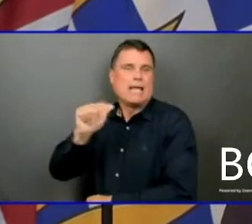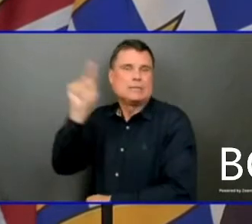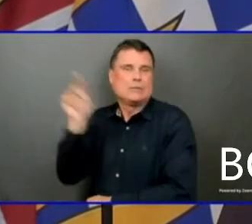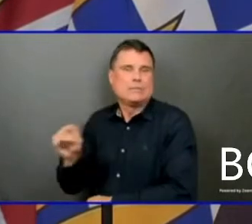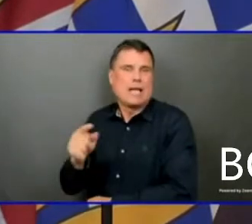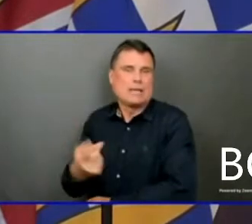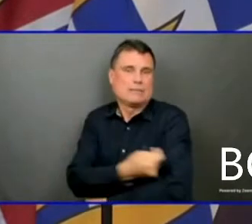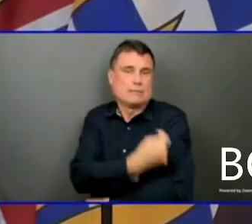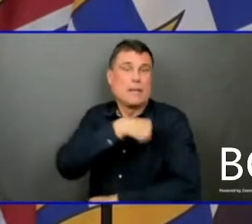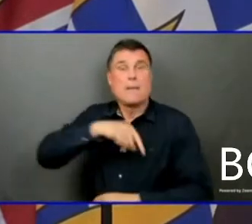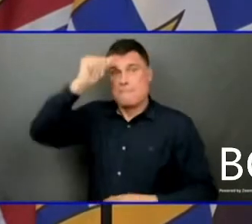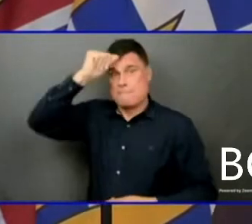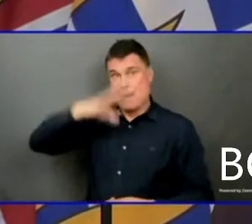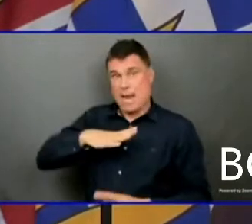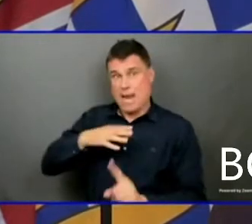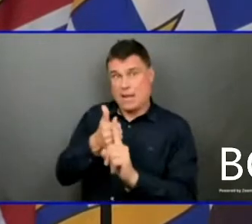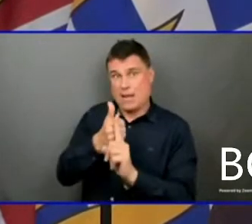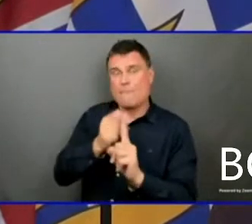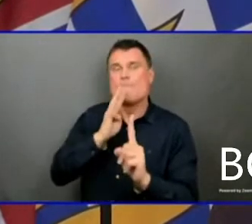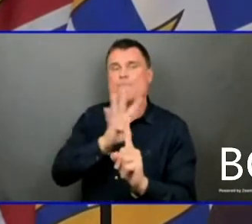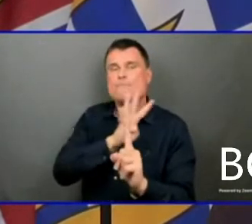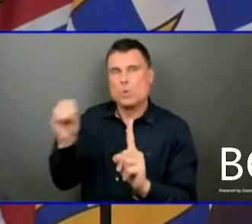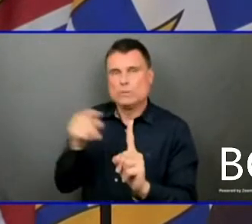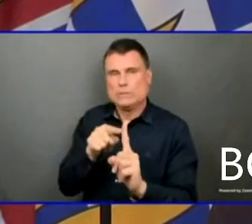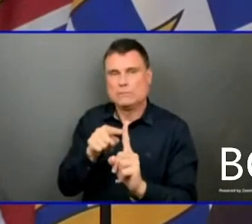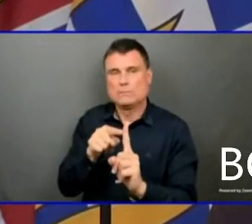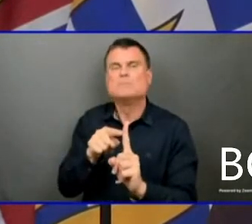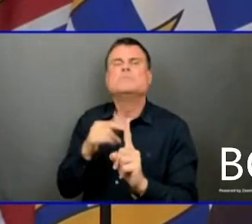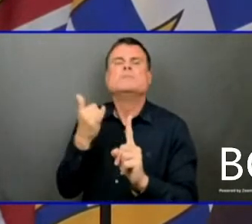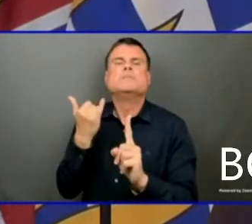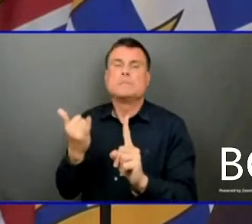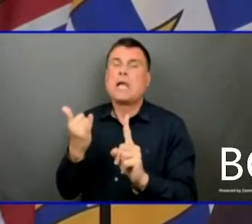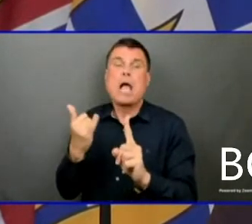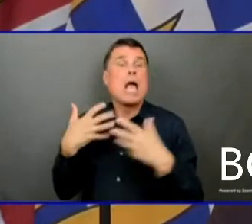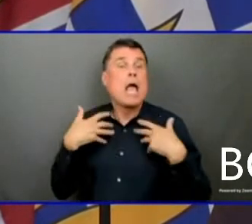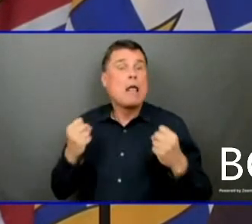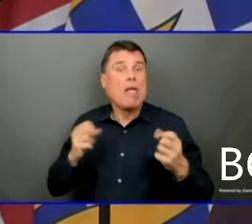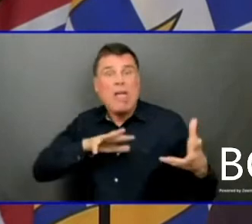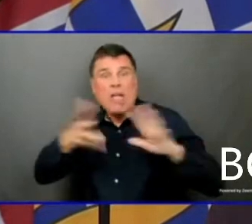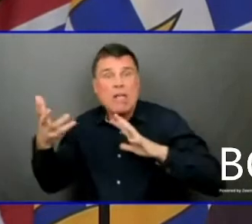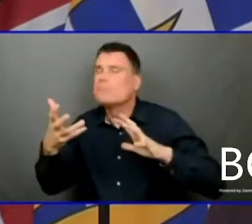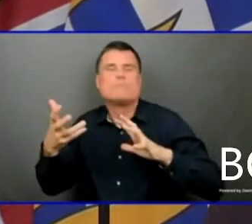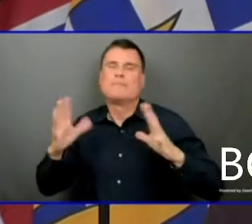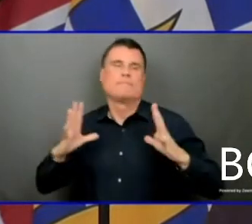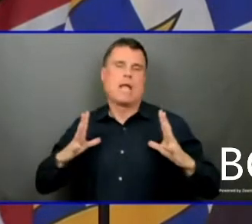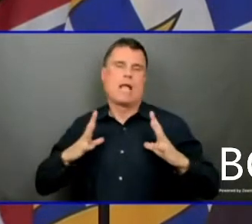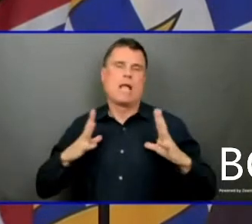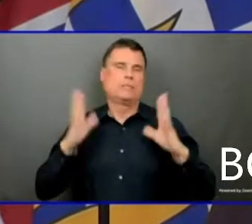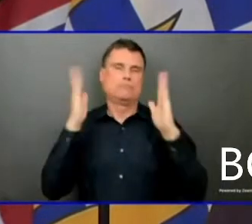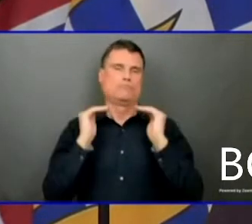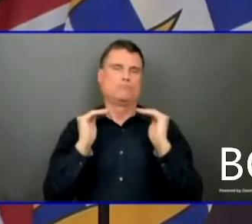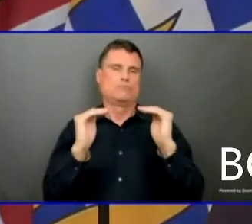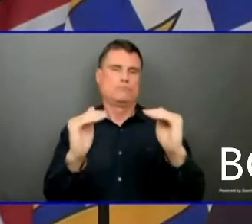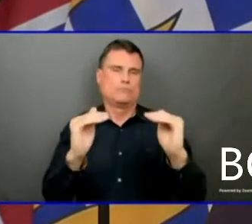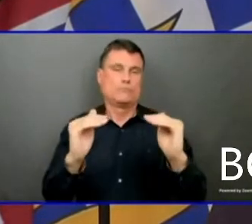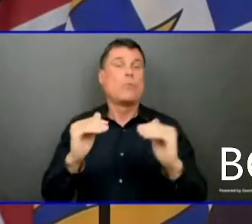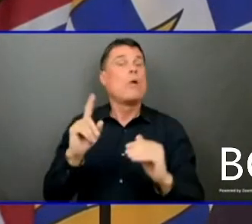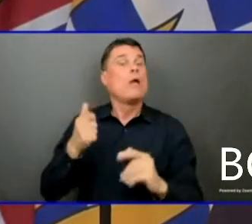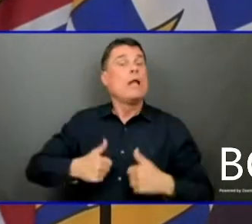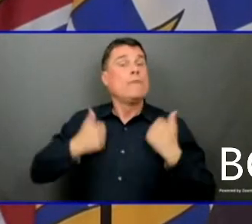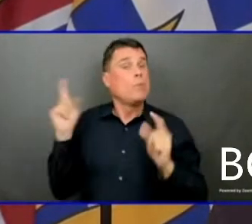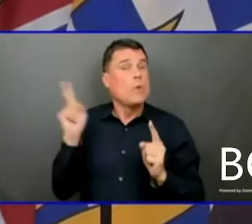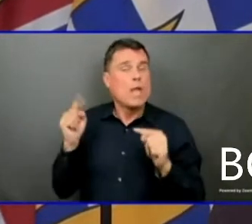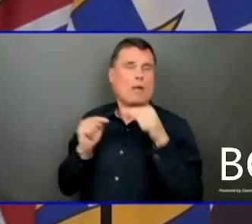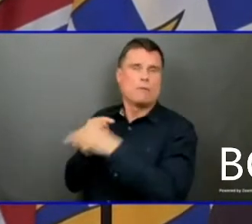男性40多岁，现在健康稳定，在菲沙卫生局下的。 As we know, this is